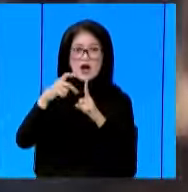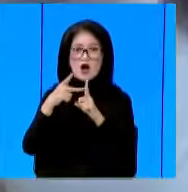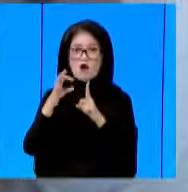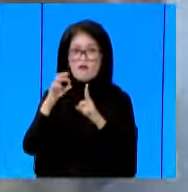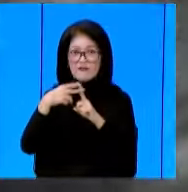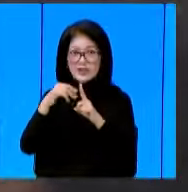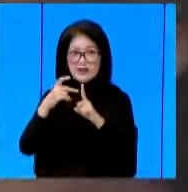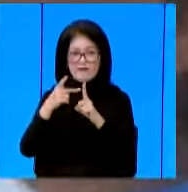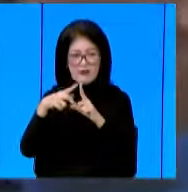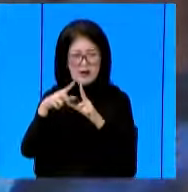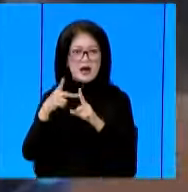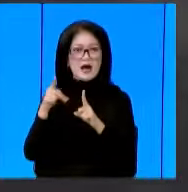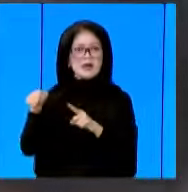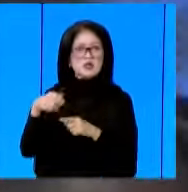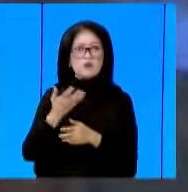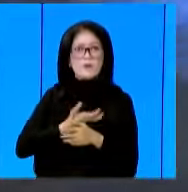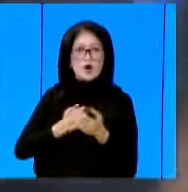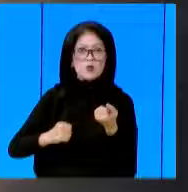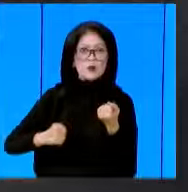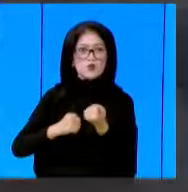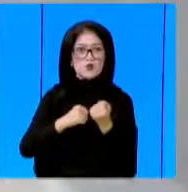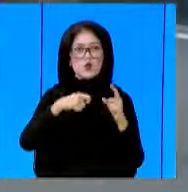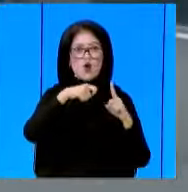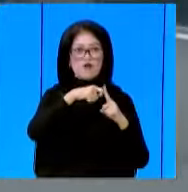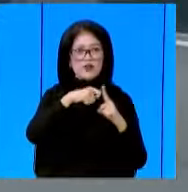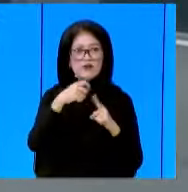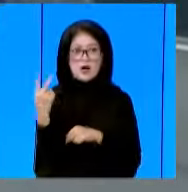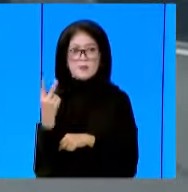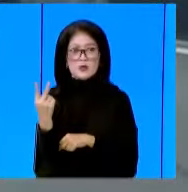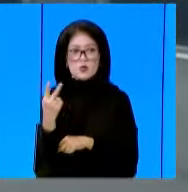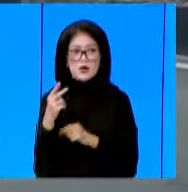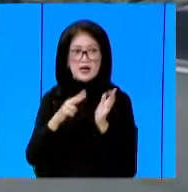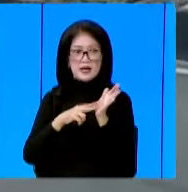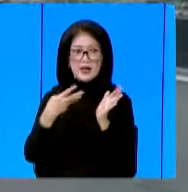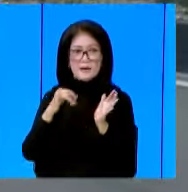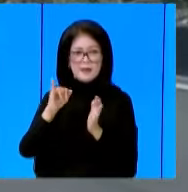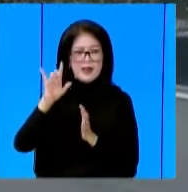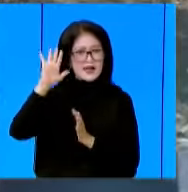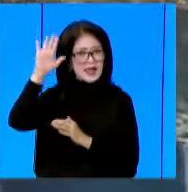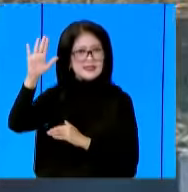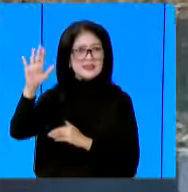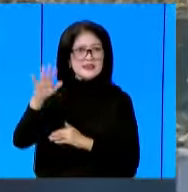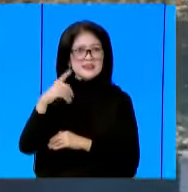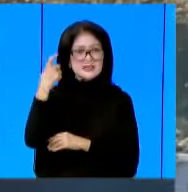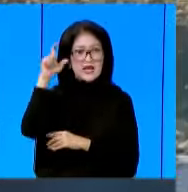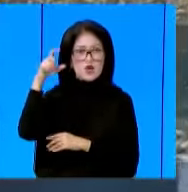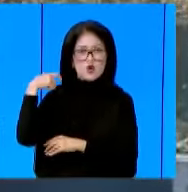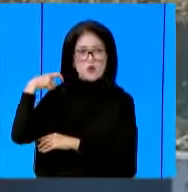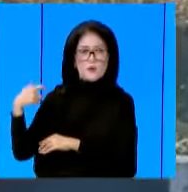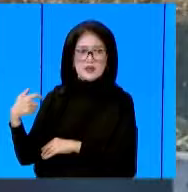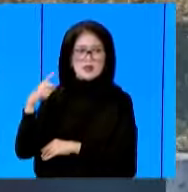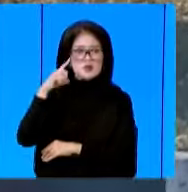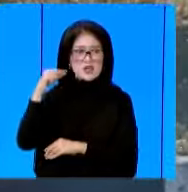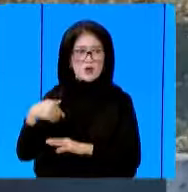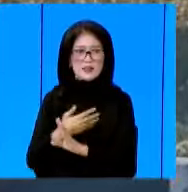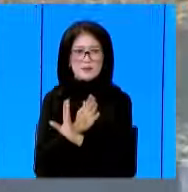dan Emil Dardak yang akan kembali maju dalam Pilgub Jawa Timur. Sementara itu, terkait Kaisang maju di Pilwali Surabaya, Gibran tak